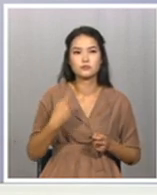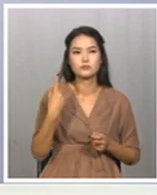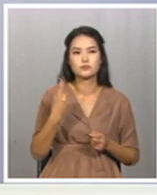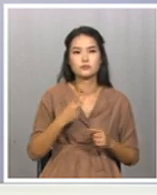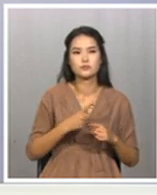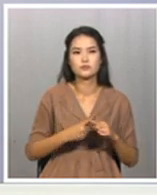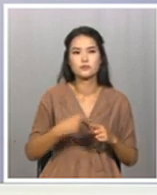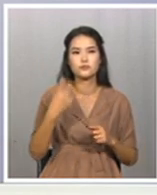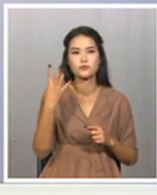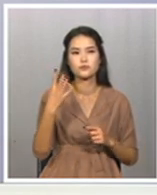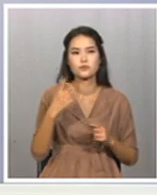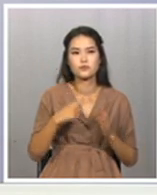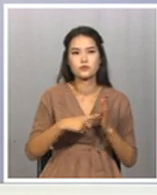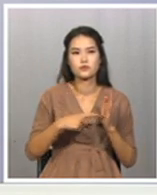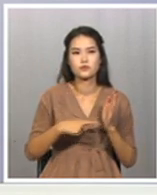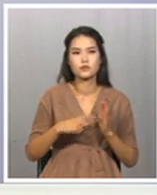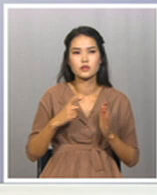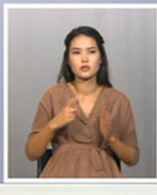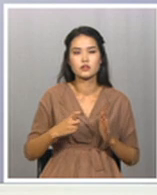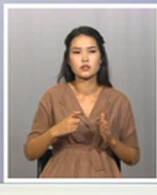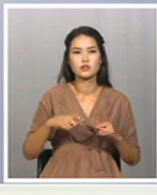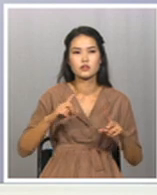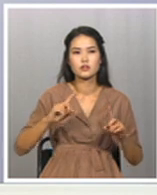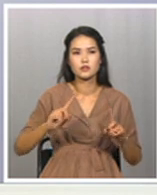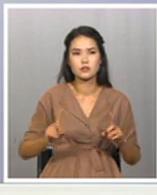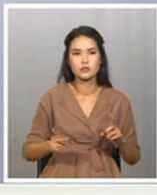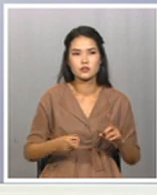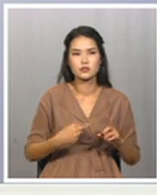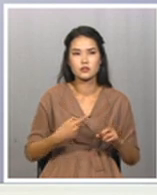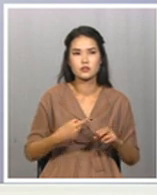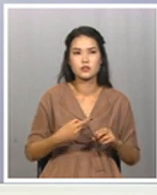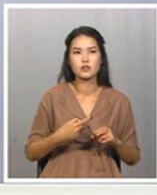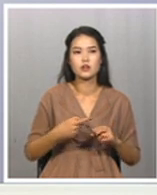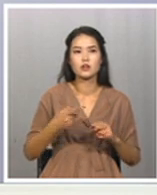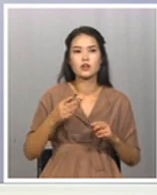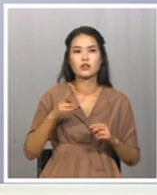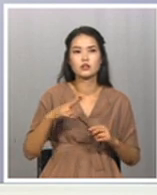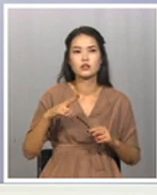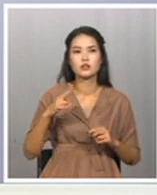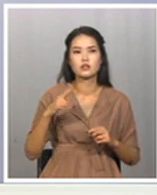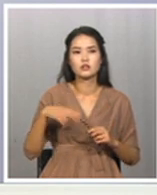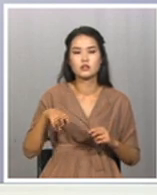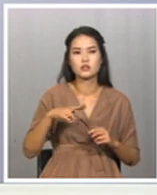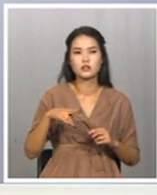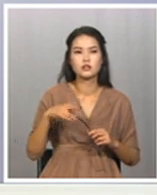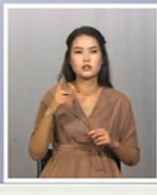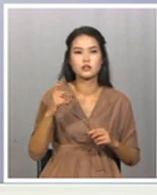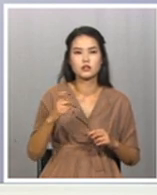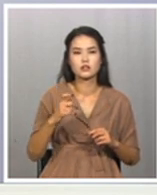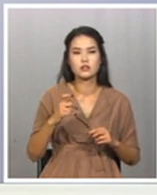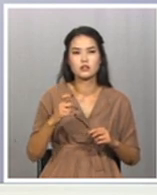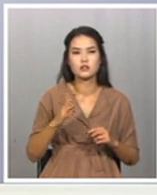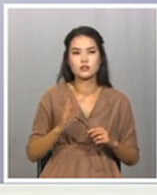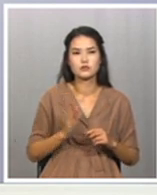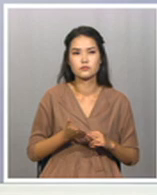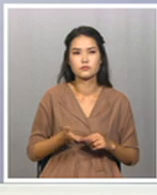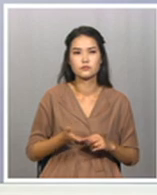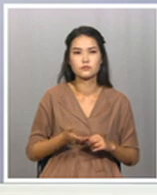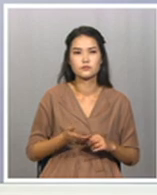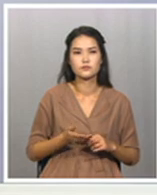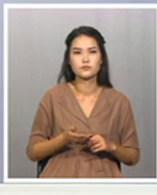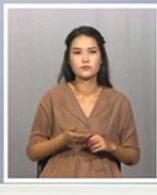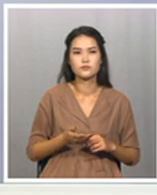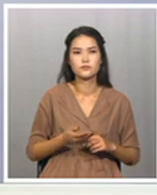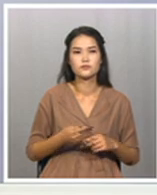минус 1-ден азайтамыз минус 4 бөлінген x-ті. Сол кезде минус 1 қосылған 4 бөлінген x